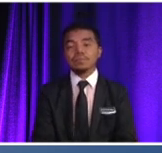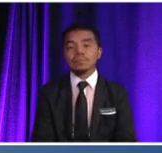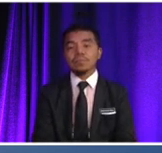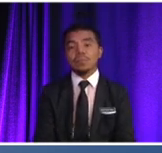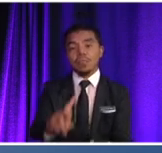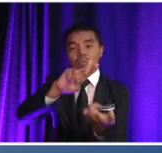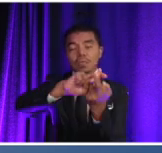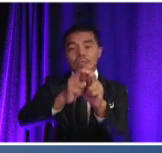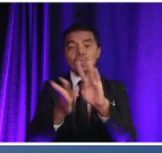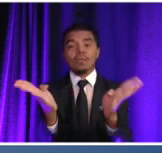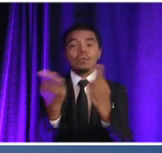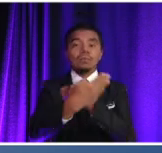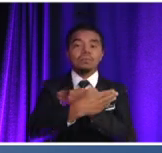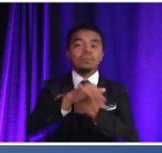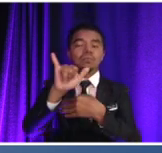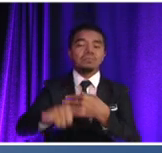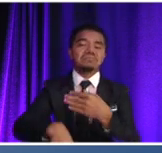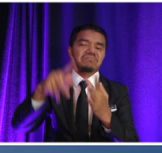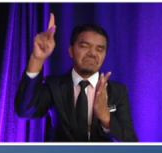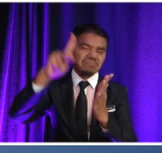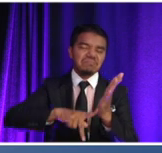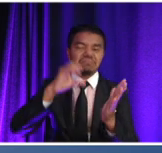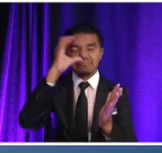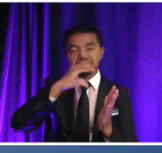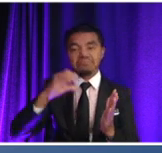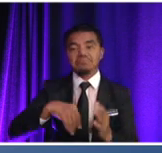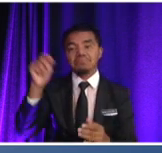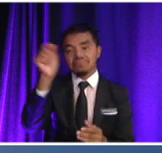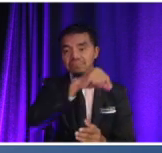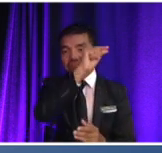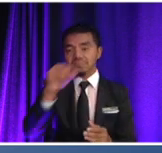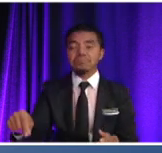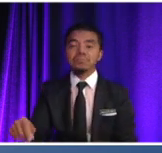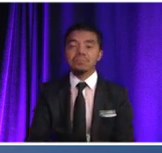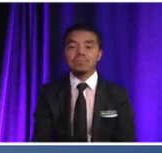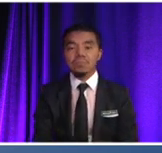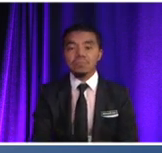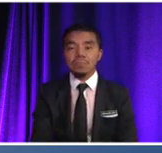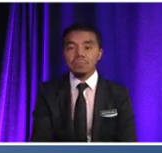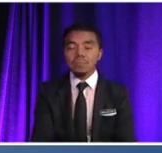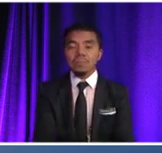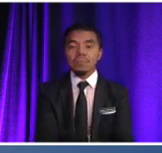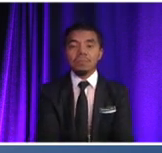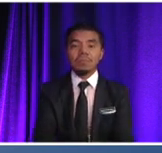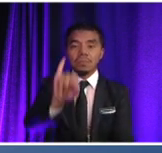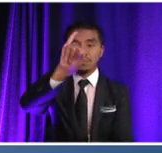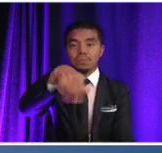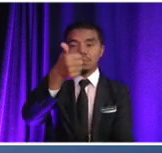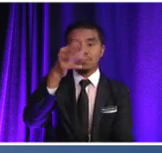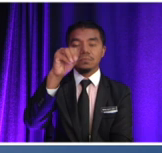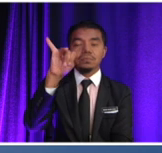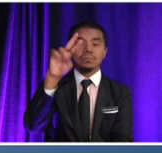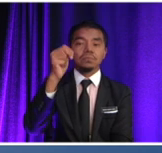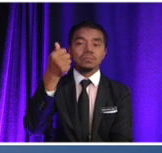bentuk yang kurang menarik itu salah di mesti menarik jawabannya Oke jaminan yang ditepati kepada pengguna betul